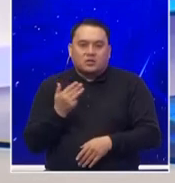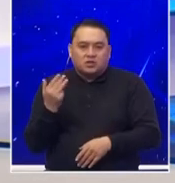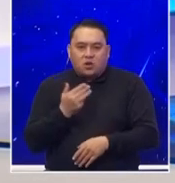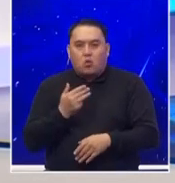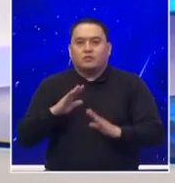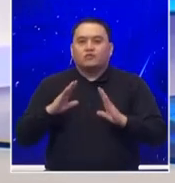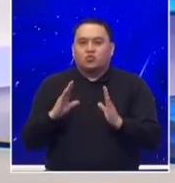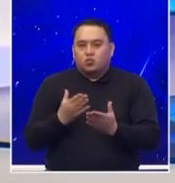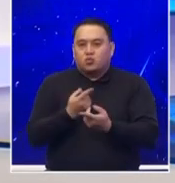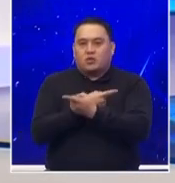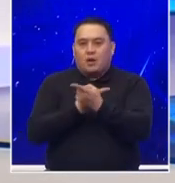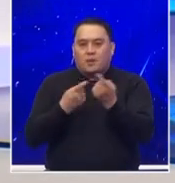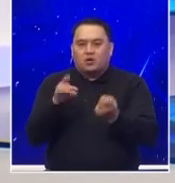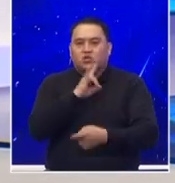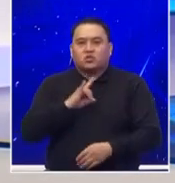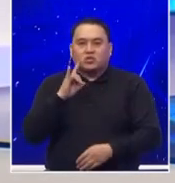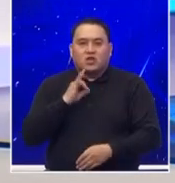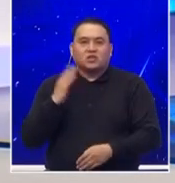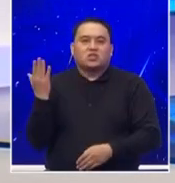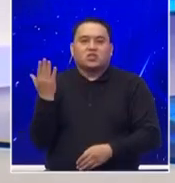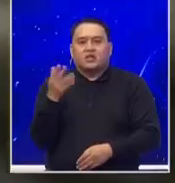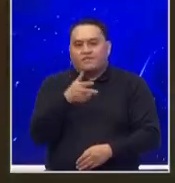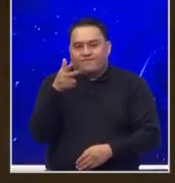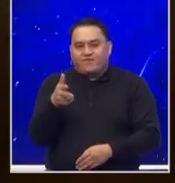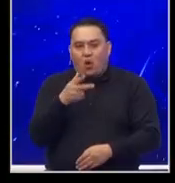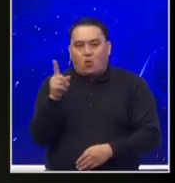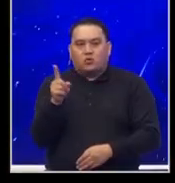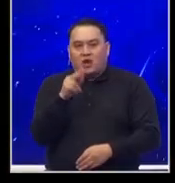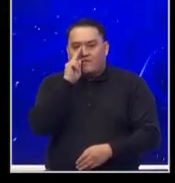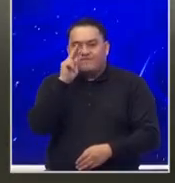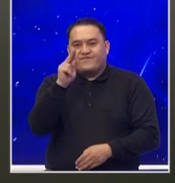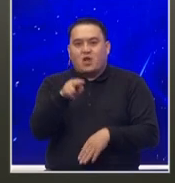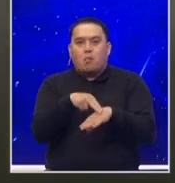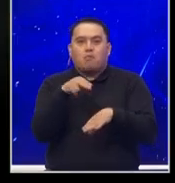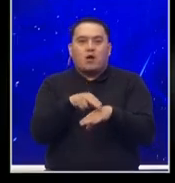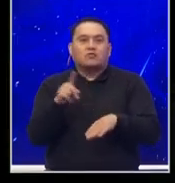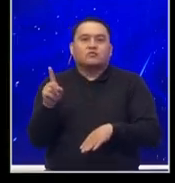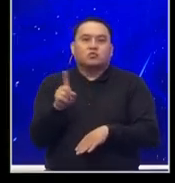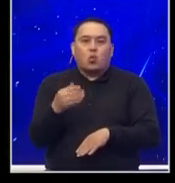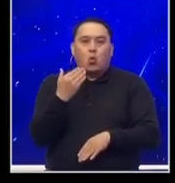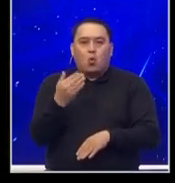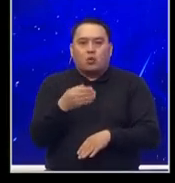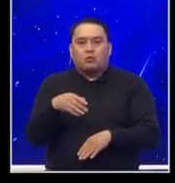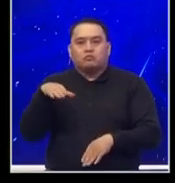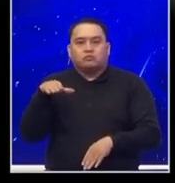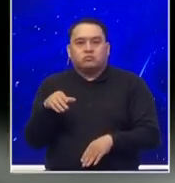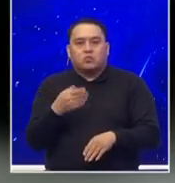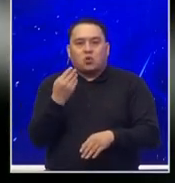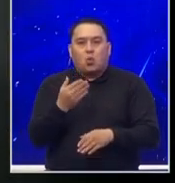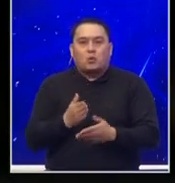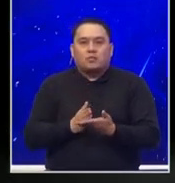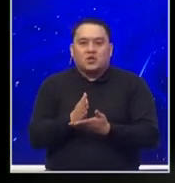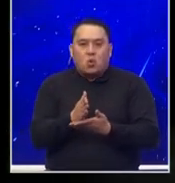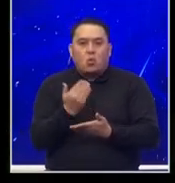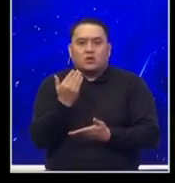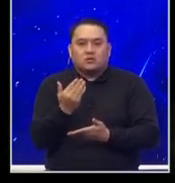на произошедшее, сообщает Закон КИЗ. Женщина на видео обвиняет стража порядка в том, что он не пропустил ее на